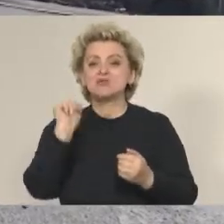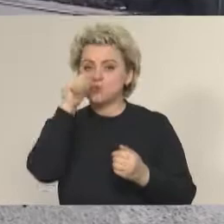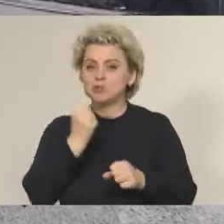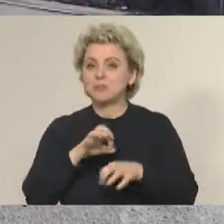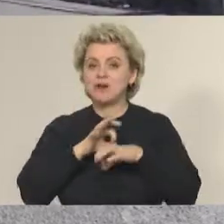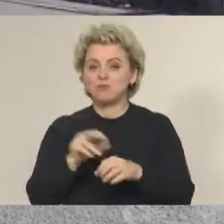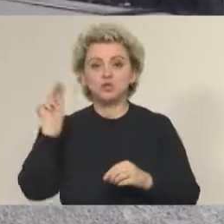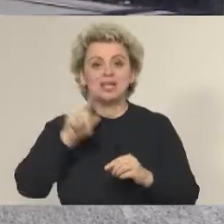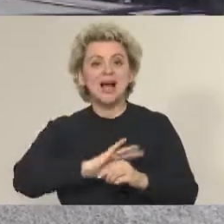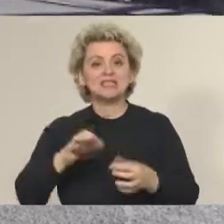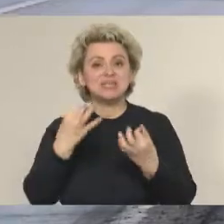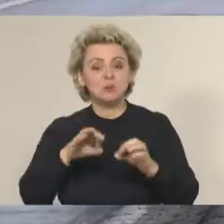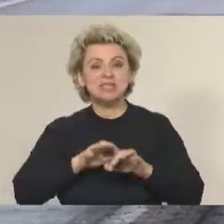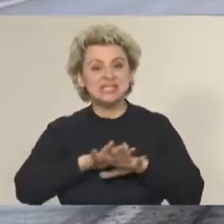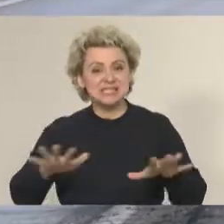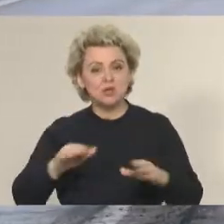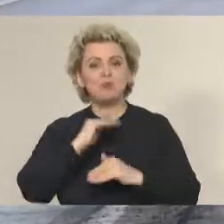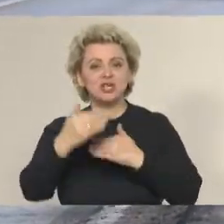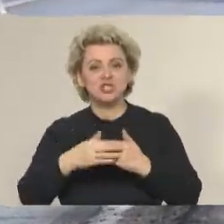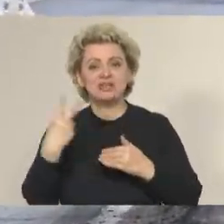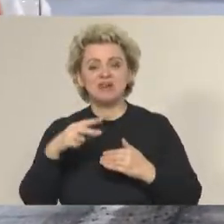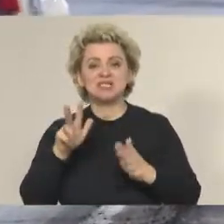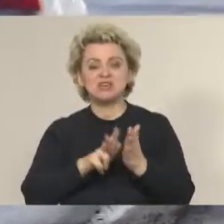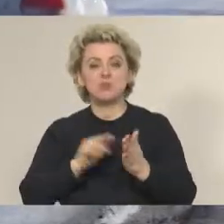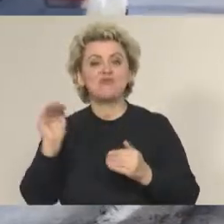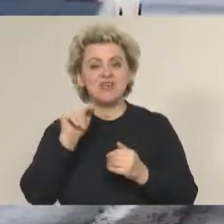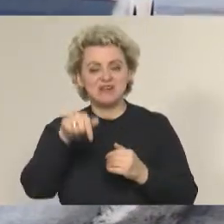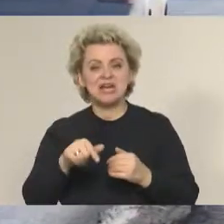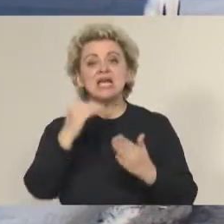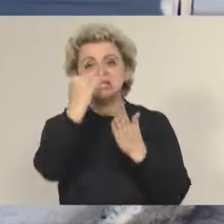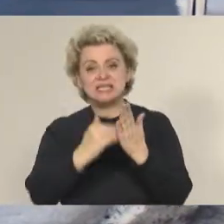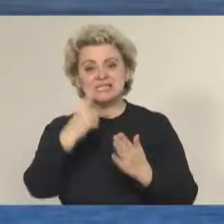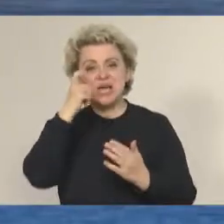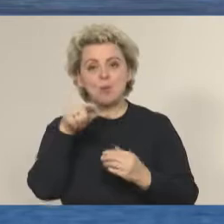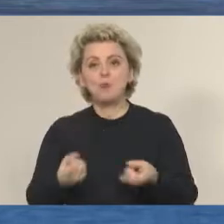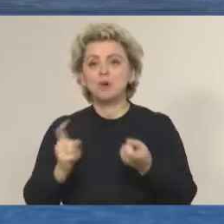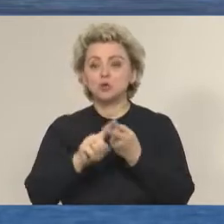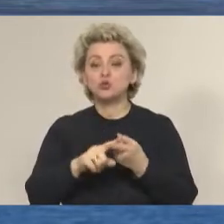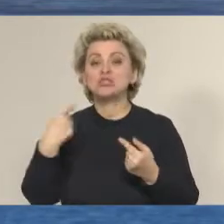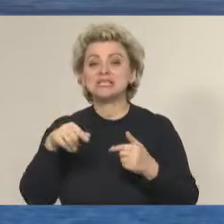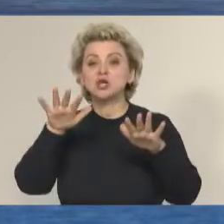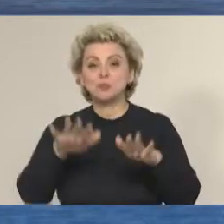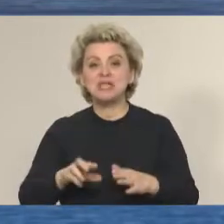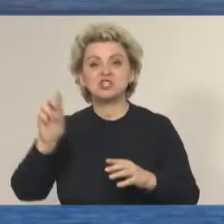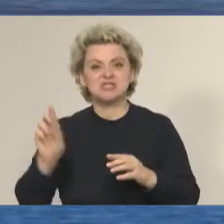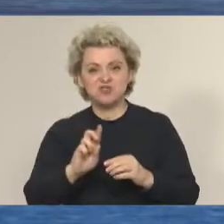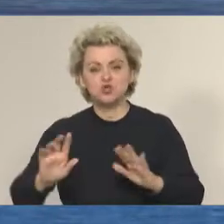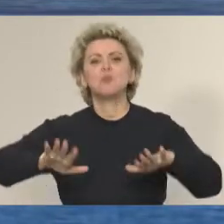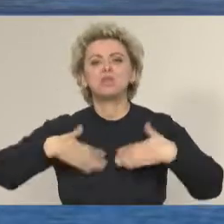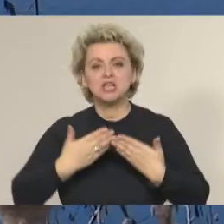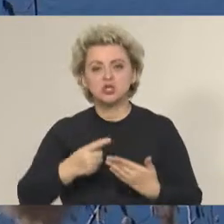проводят учения, как не допустить затопления, ближайшие 28 февраля. А к системе оповещения подключился даже местный священник.